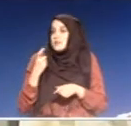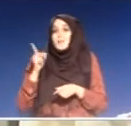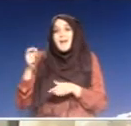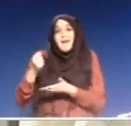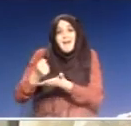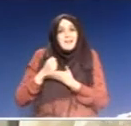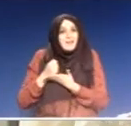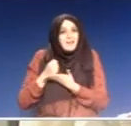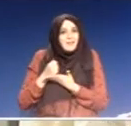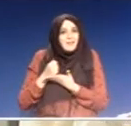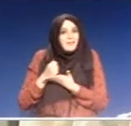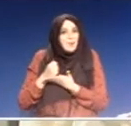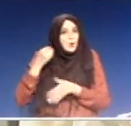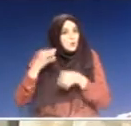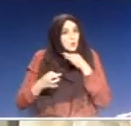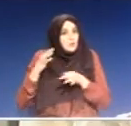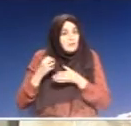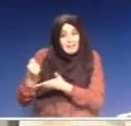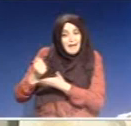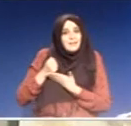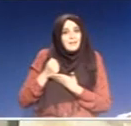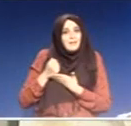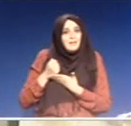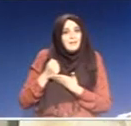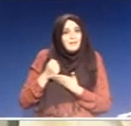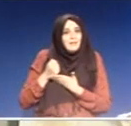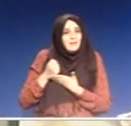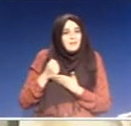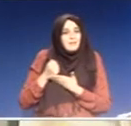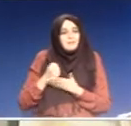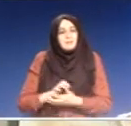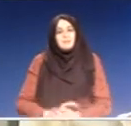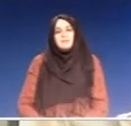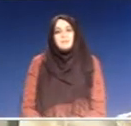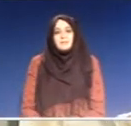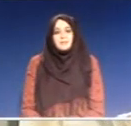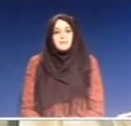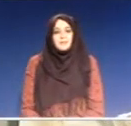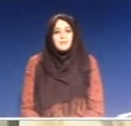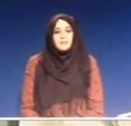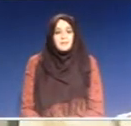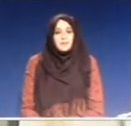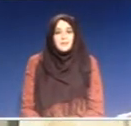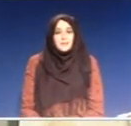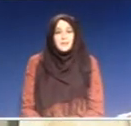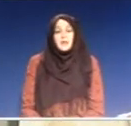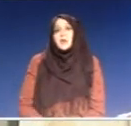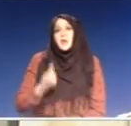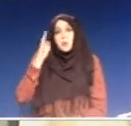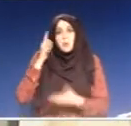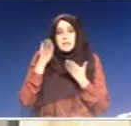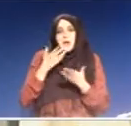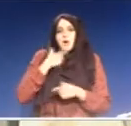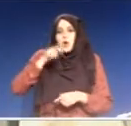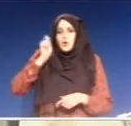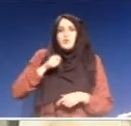أعوان القضاء. الخبراء هم أعوان القضاء. لذلك القاضي